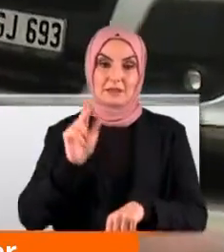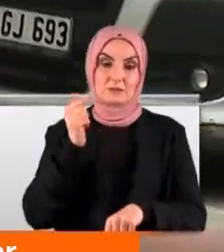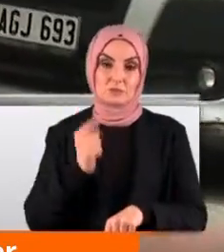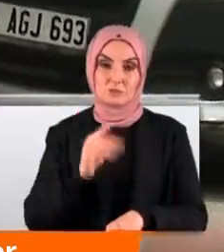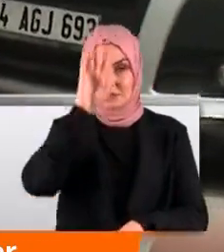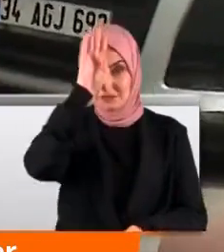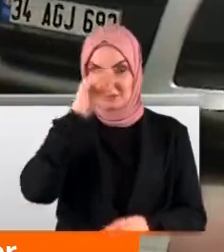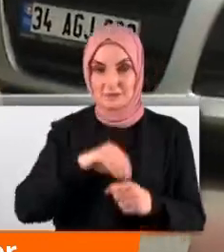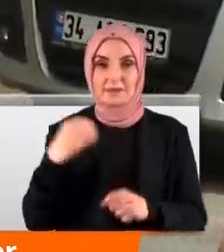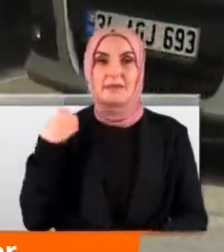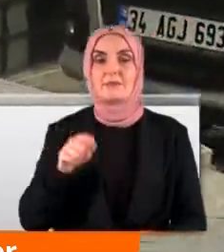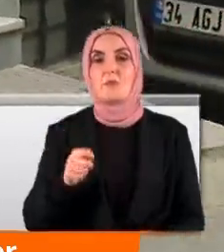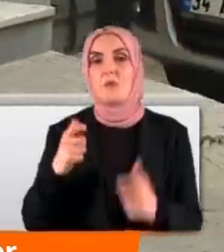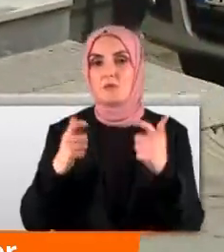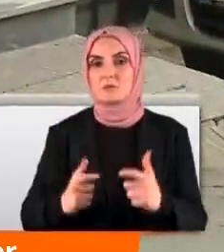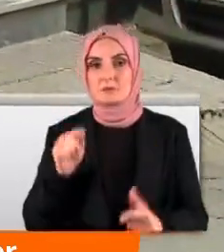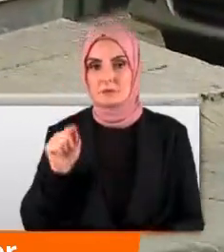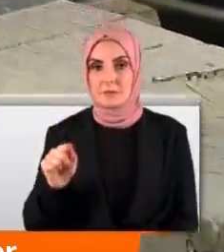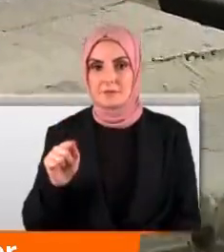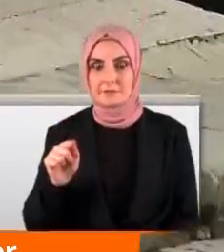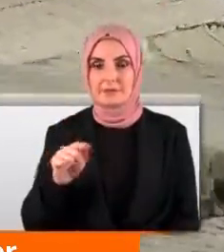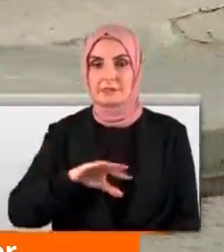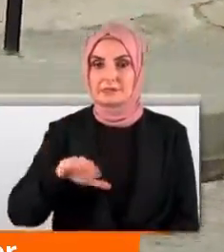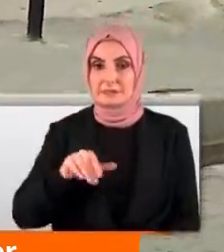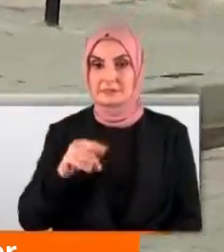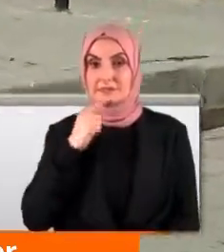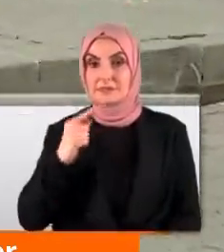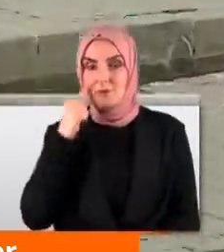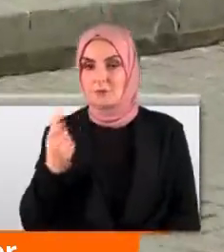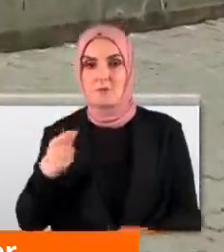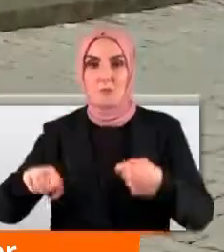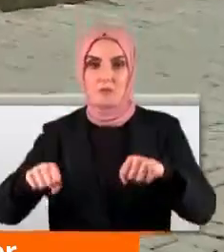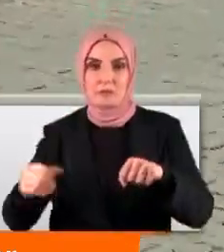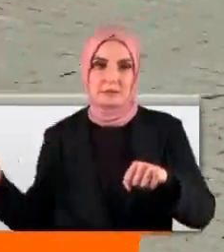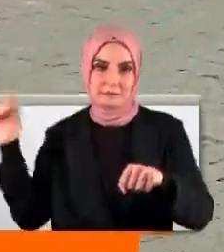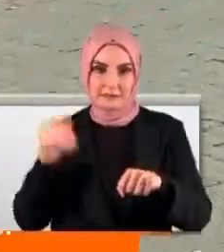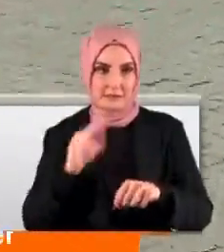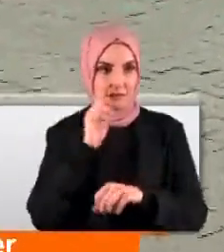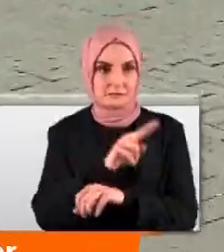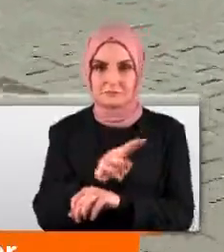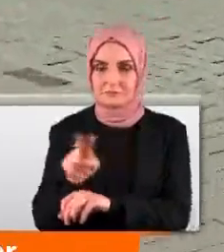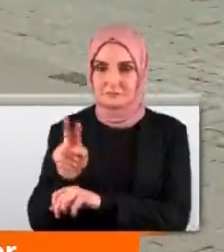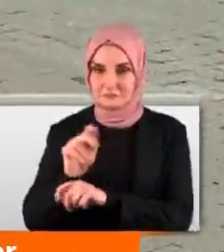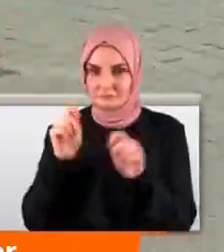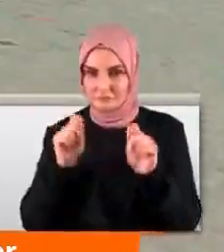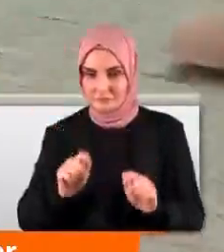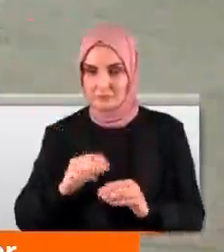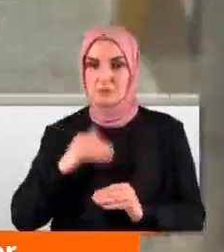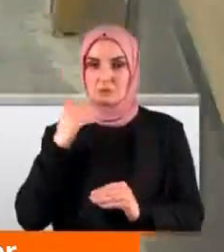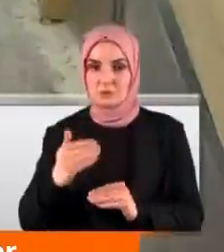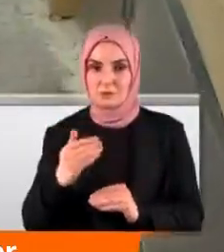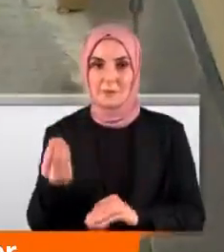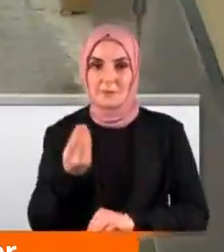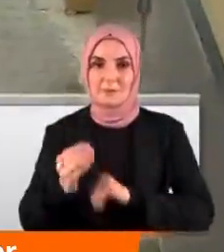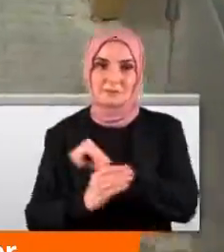Hırsız önce iddiaya göre bir motosikletle çevreyi gözetledi. Kolaçan ettikten sonra arabaya doğru yöneldi. Bu ara sokakta motosikletten